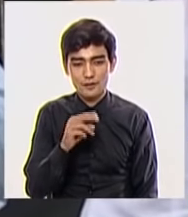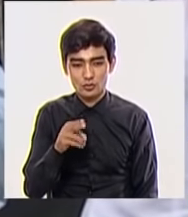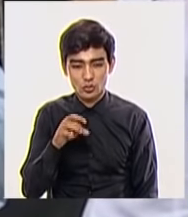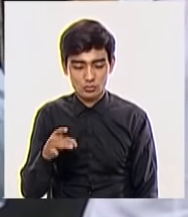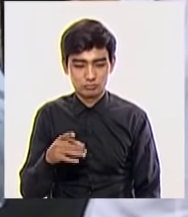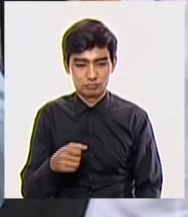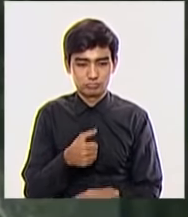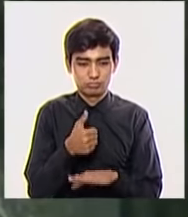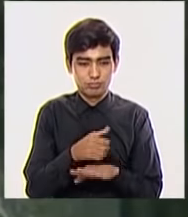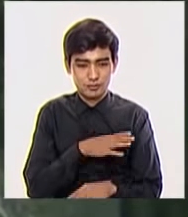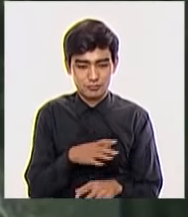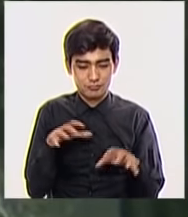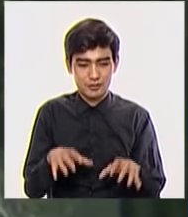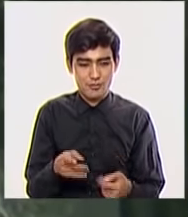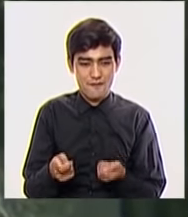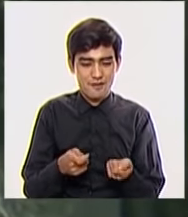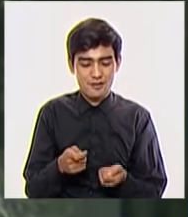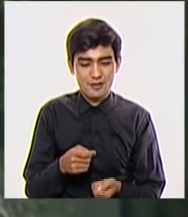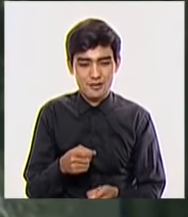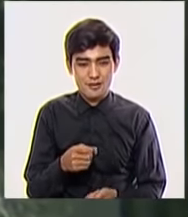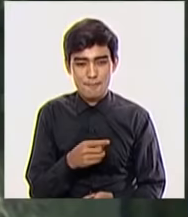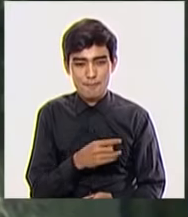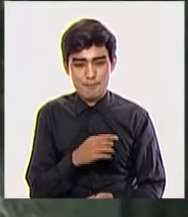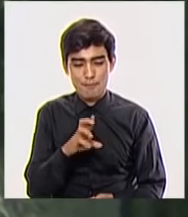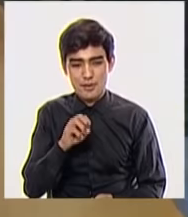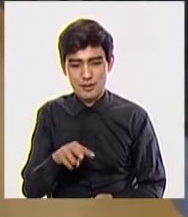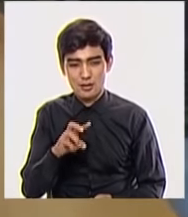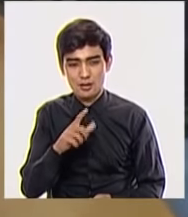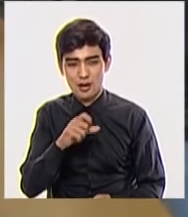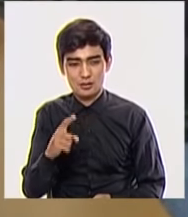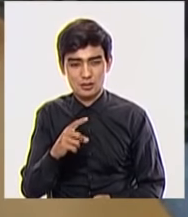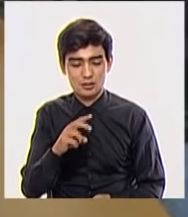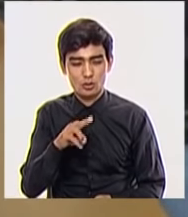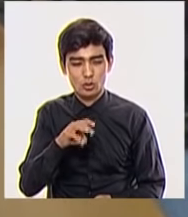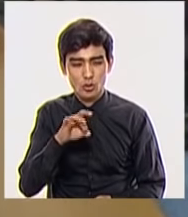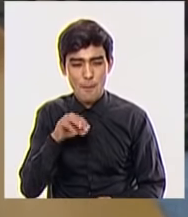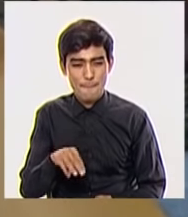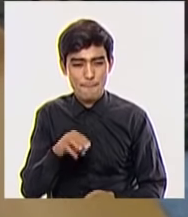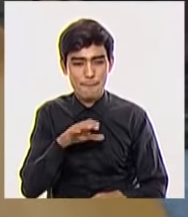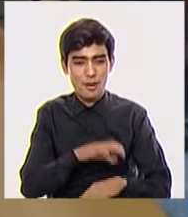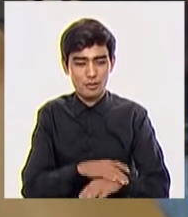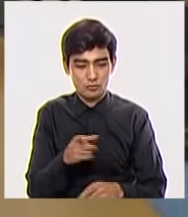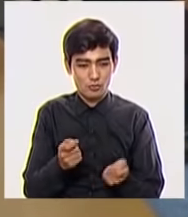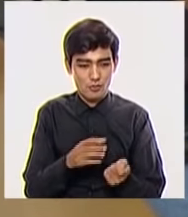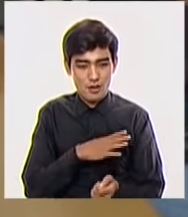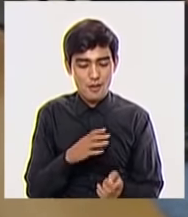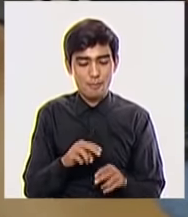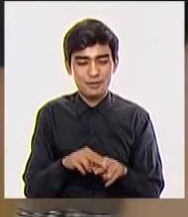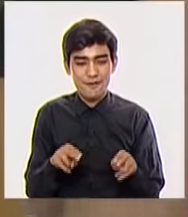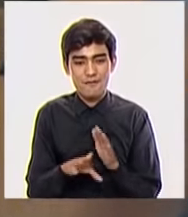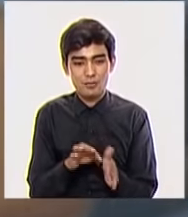занимал должность председателя управления Белгазпромбанка и считался главным оппонентом Александра Лукашенко на президентских выборах